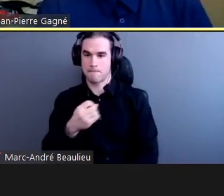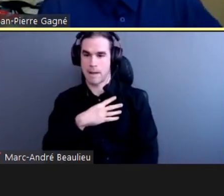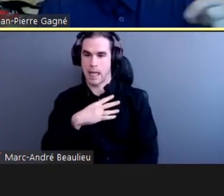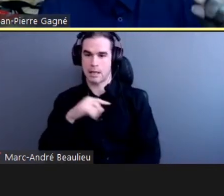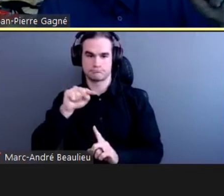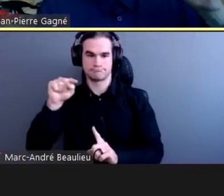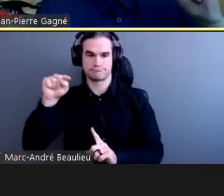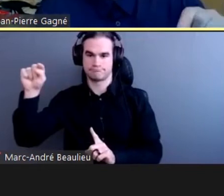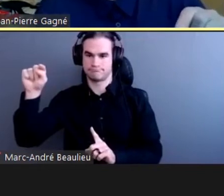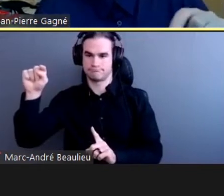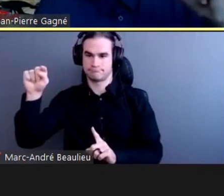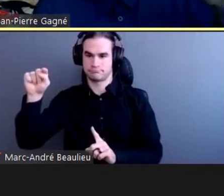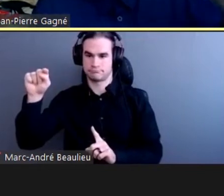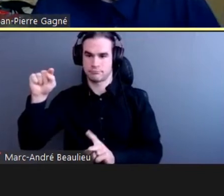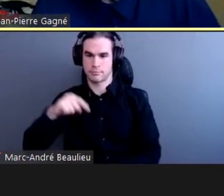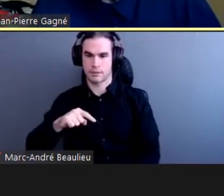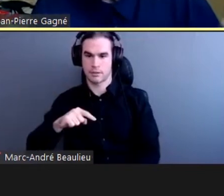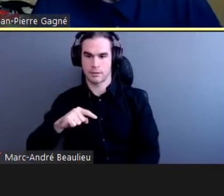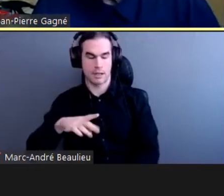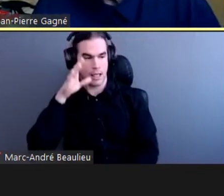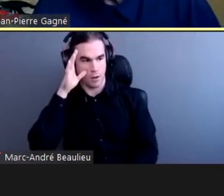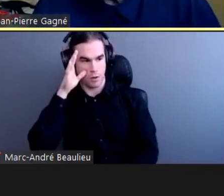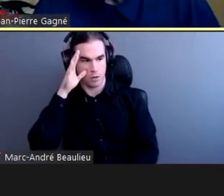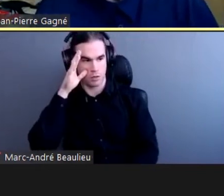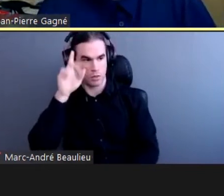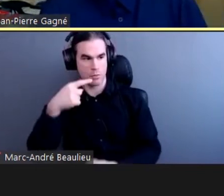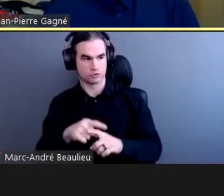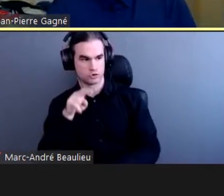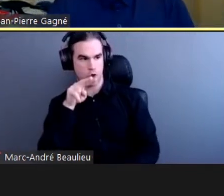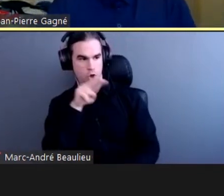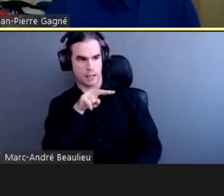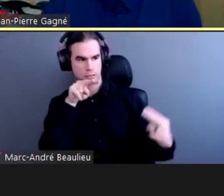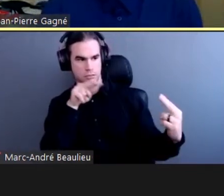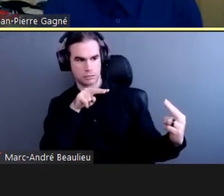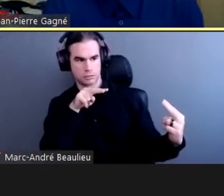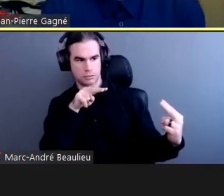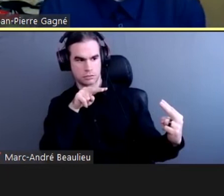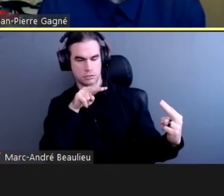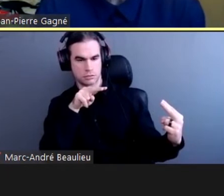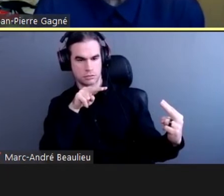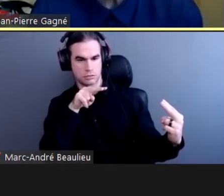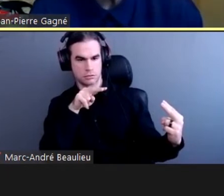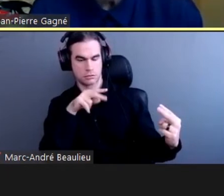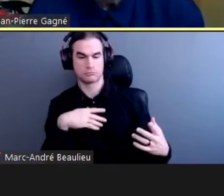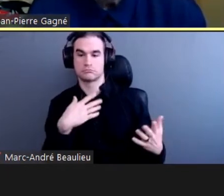blanc, c'est quand la personne, elle écoute et elle regarde la personne qui parle. Okay? Alors, on peut voir,